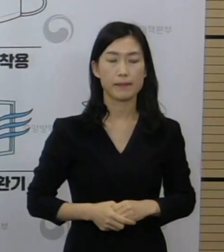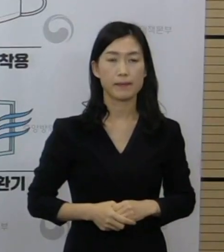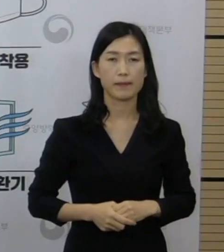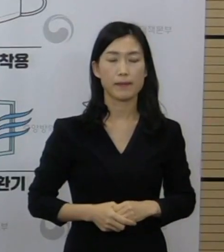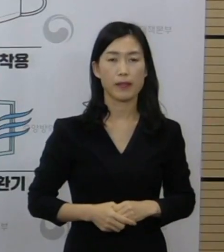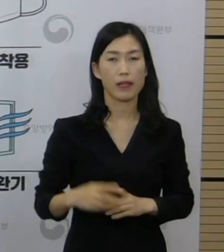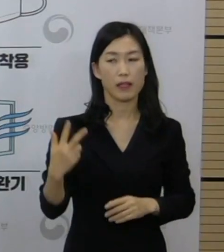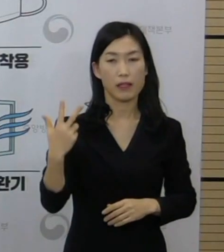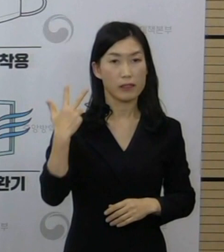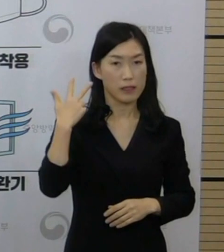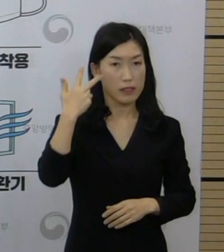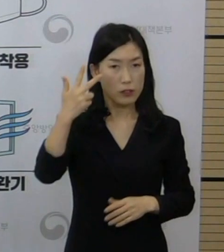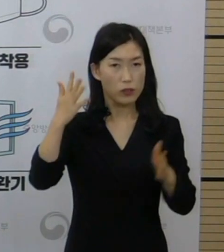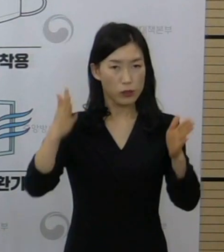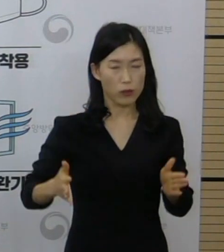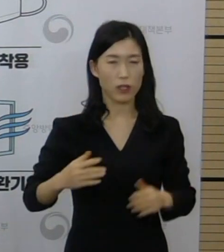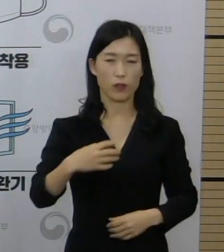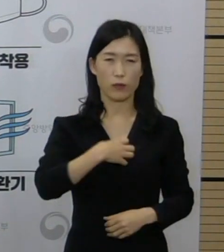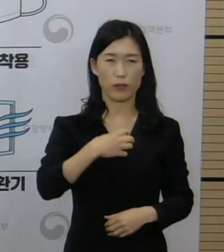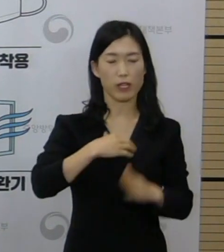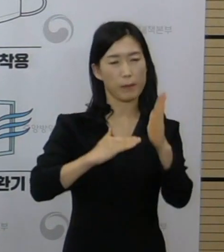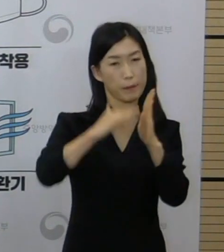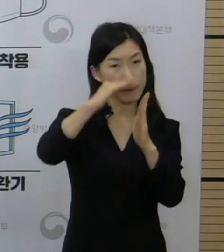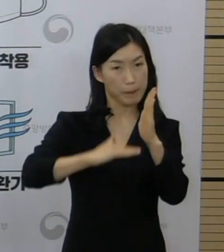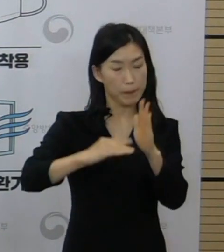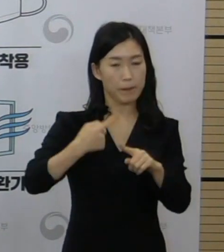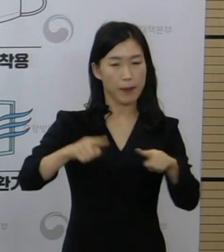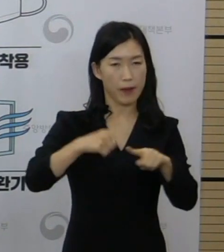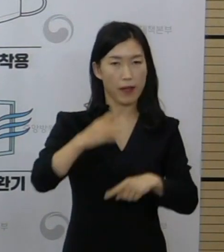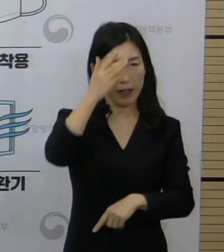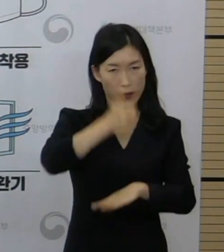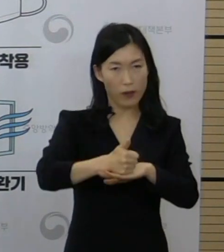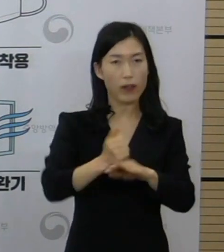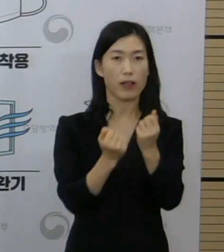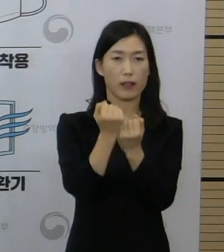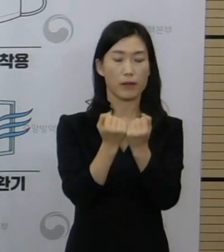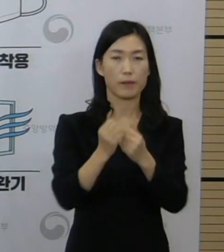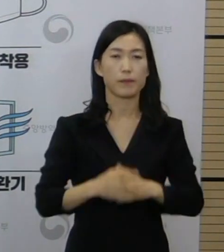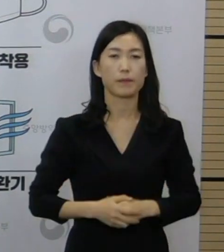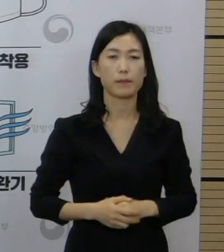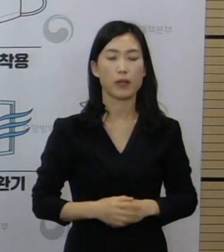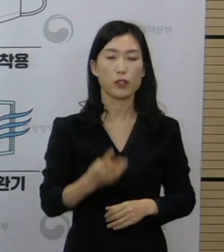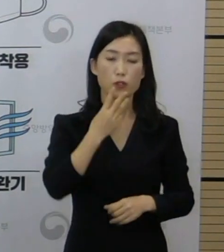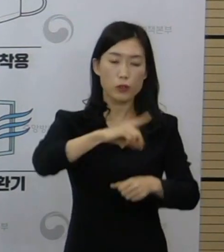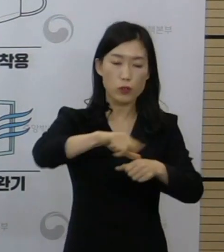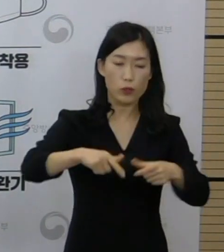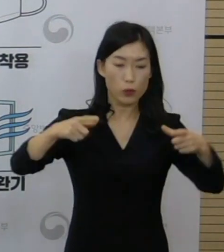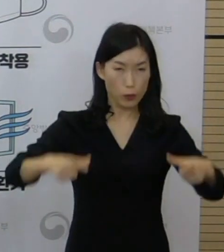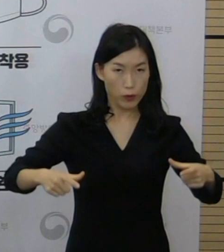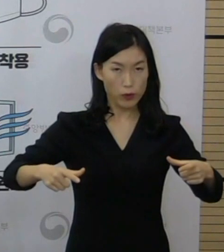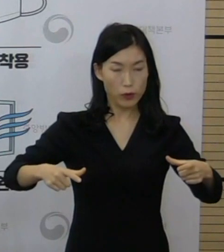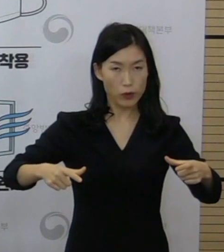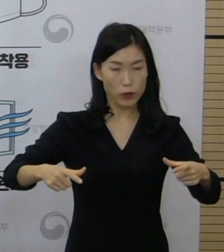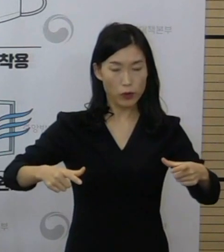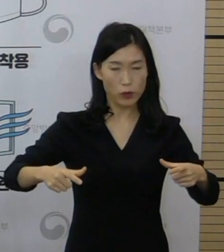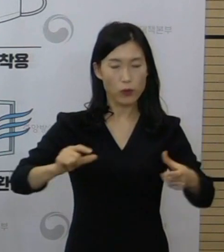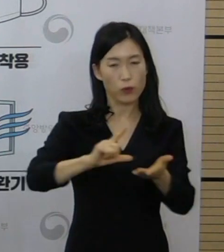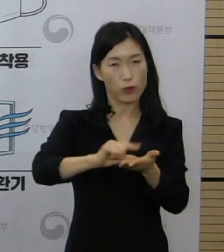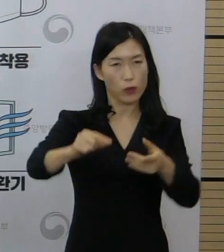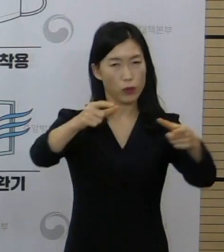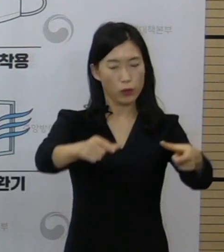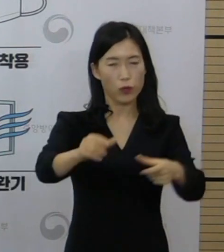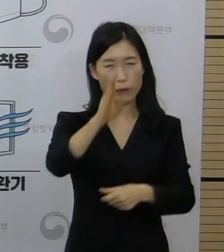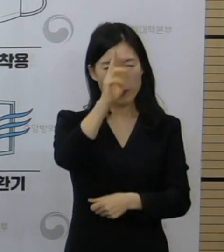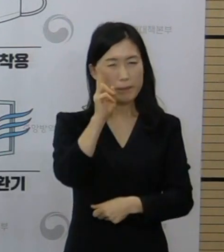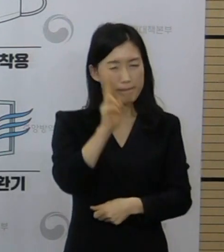우선 지난주 위험도 평가 결과에 대해서 말씀드리겠습니다. 수도권 그리고 비수도권의